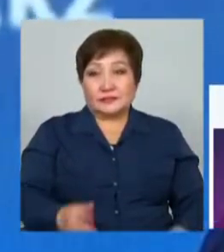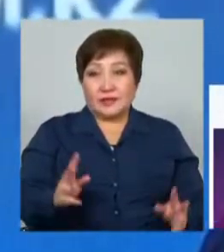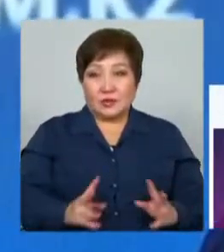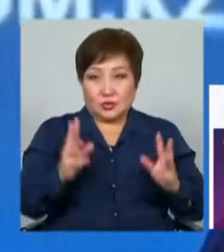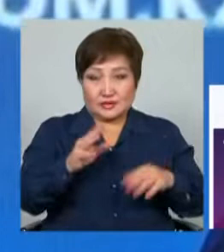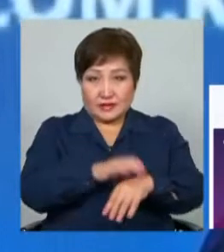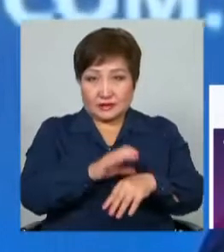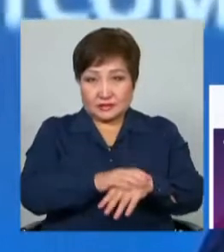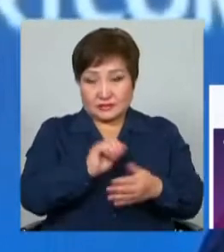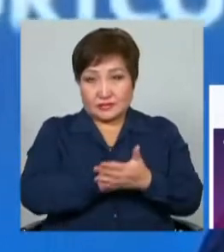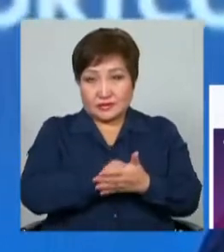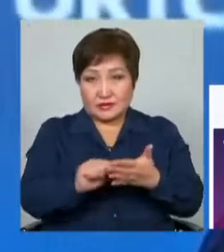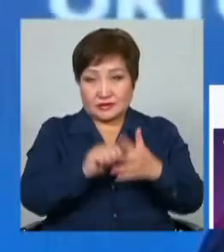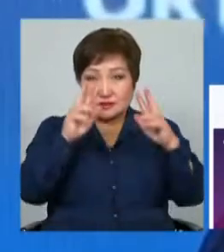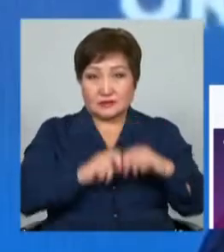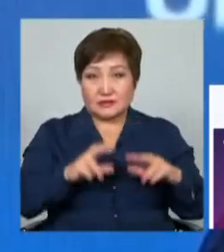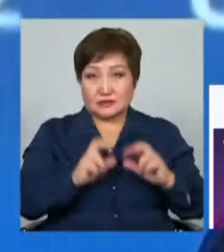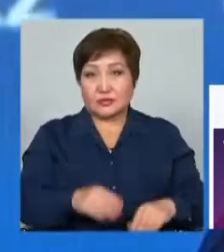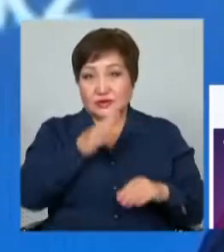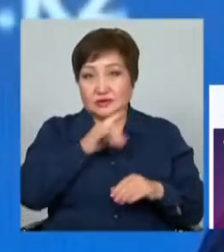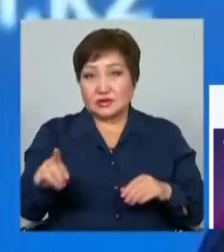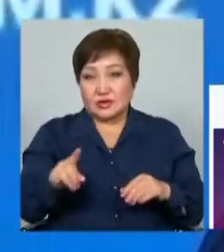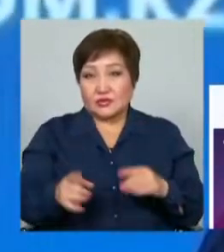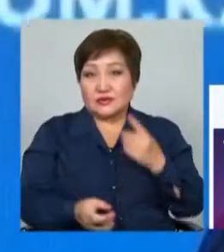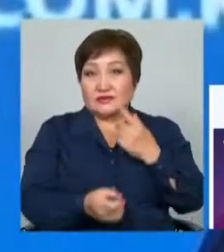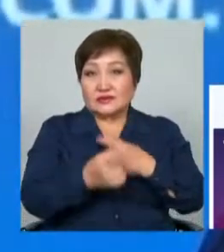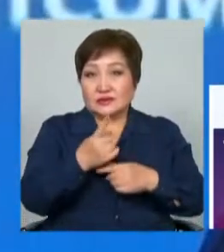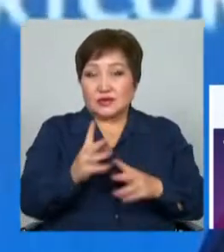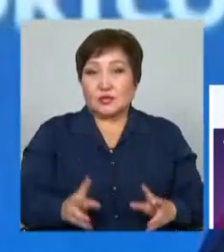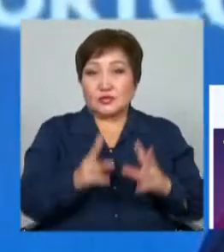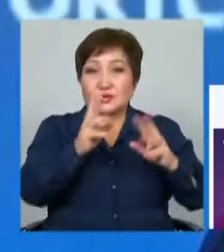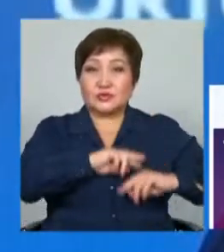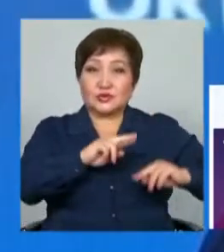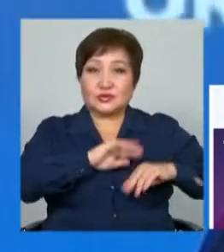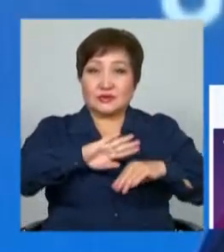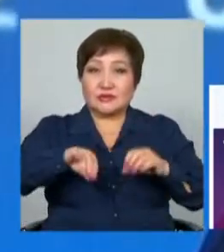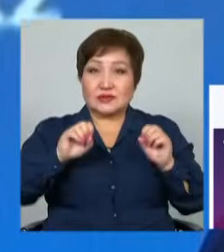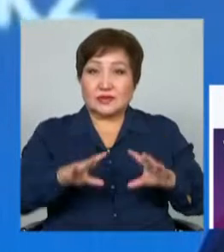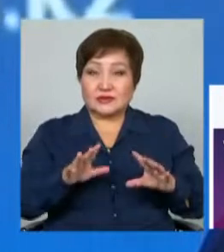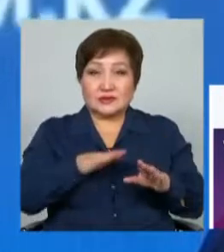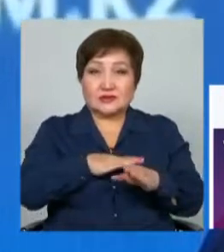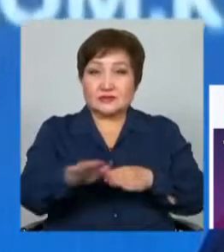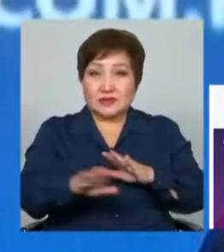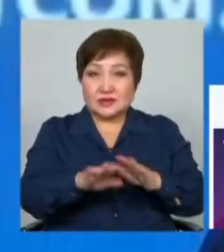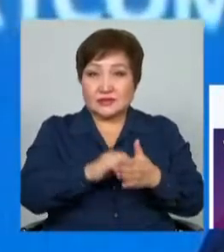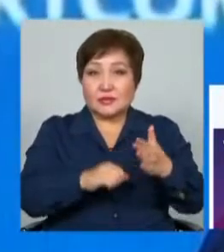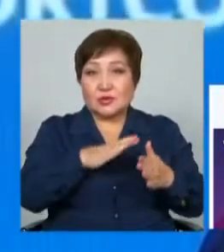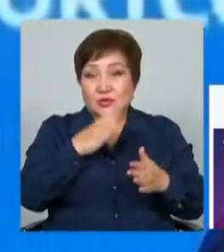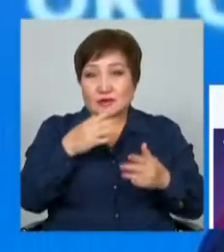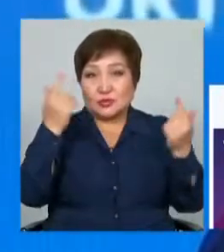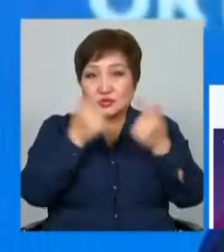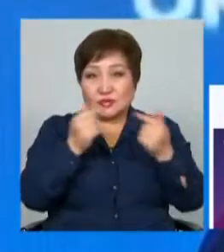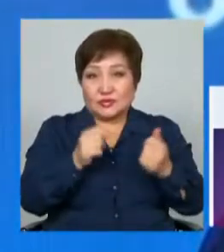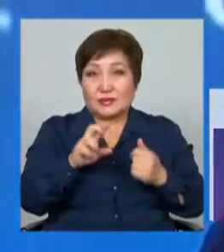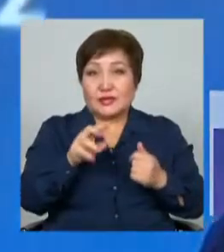фактісінің материалдарын зерттеу кезінде оның шығуына отпен жұмыс істеу кезінде қауіпсіздікті сақтамау себеп болды деп болжанып отыр. Яғни